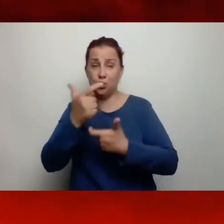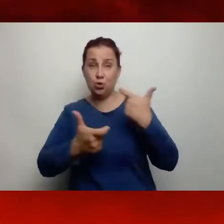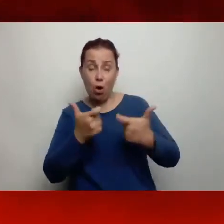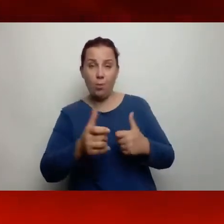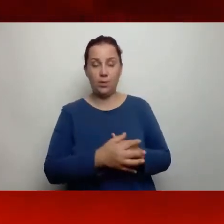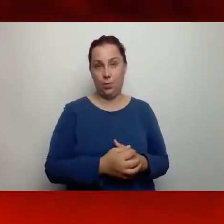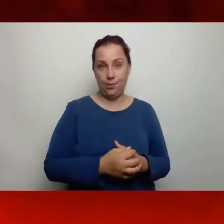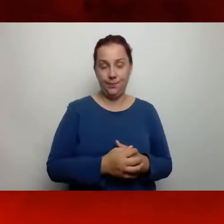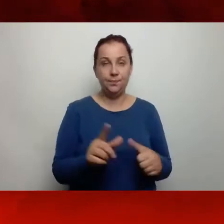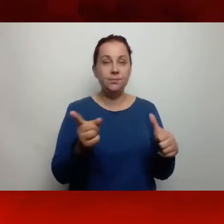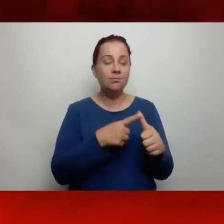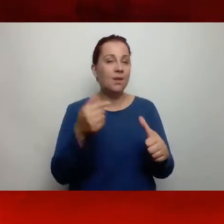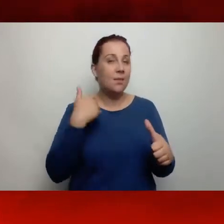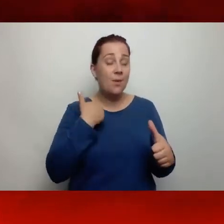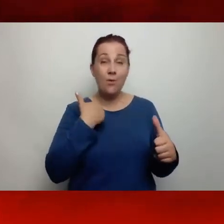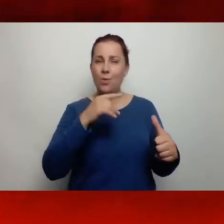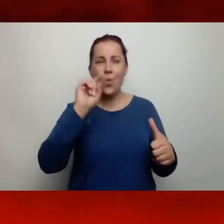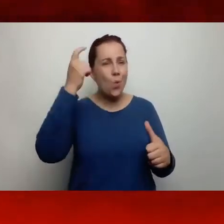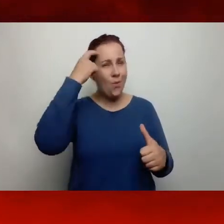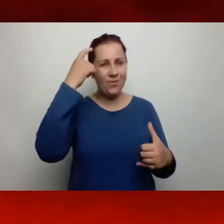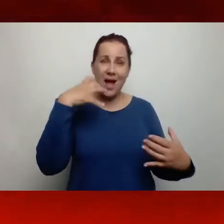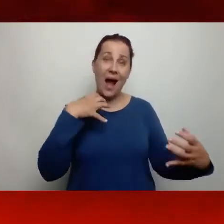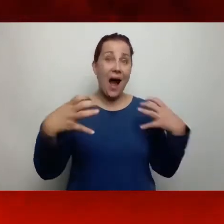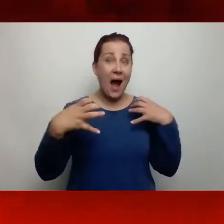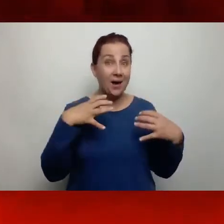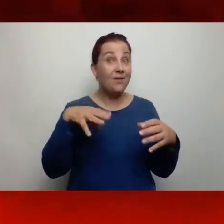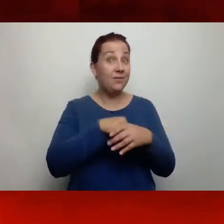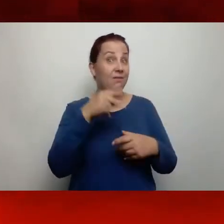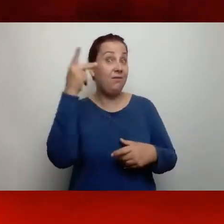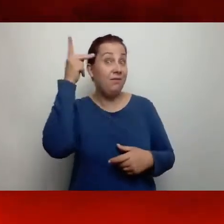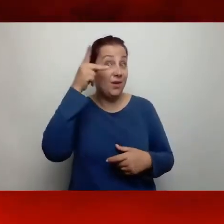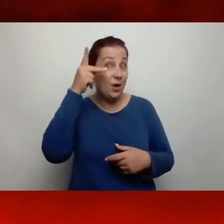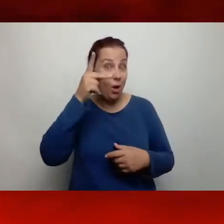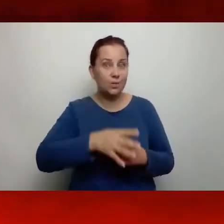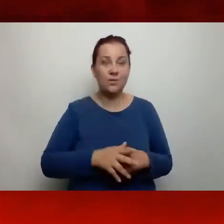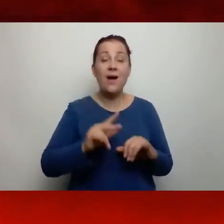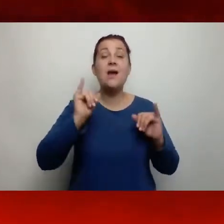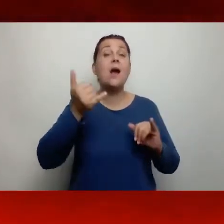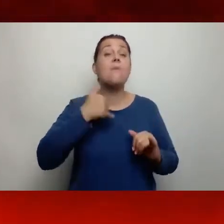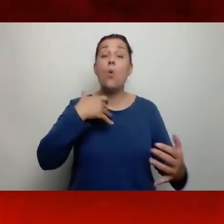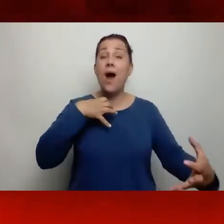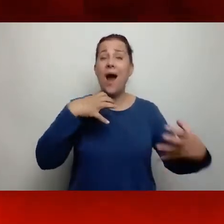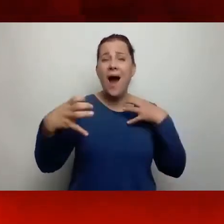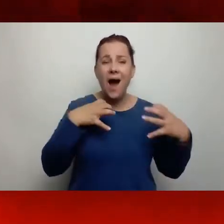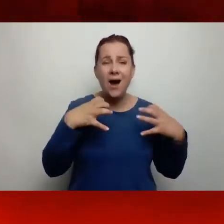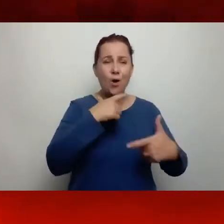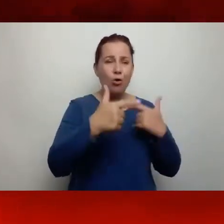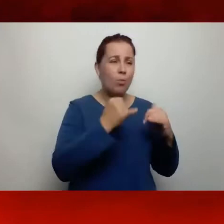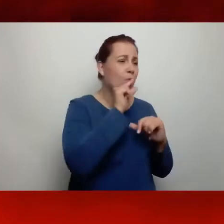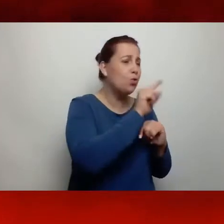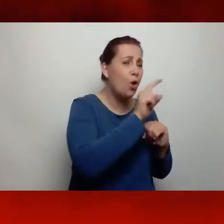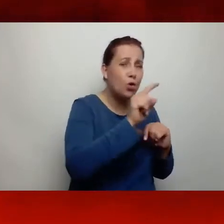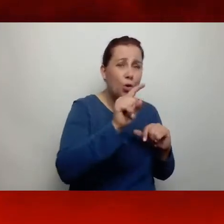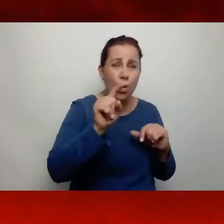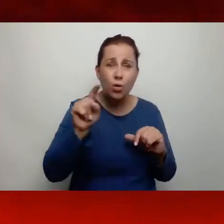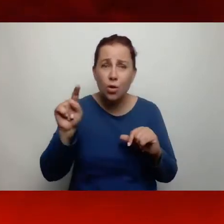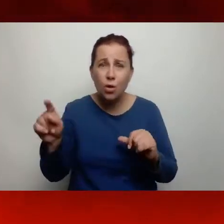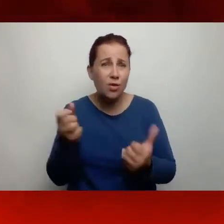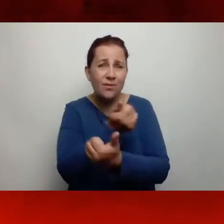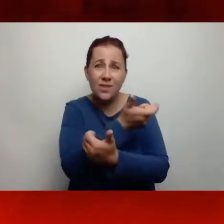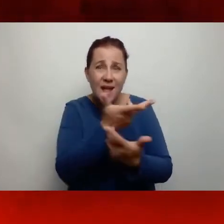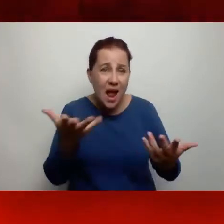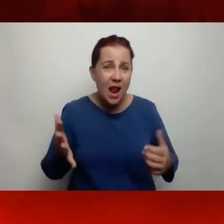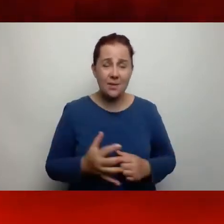przede wszystkim artystą i filozofem, ale będąc artystą działał na wielu polach. Był